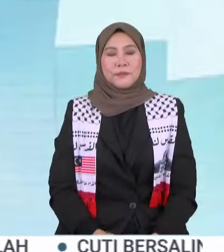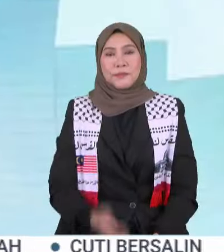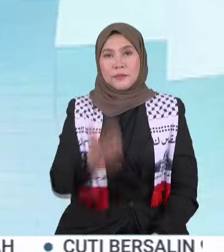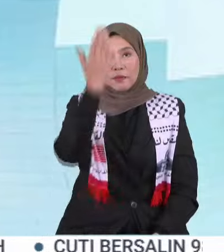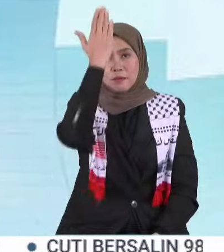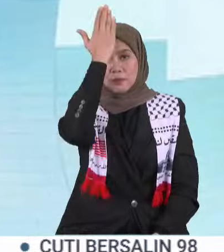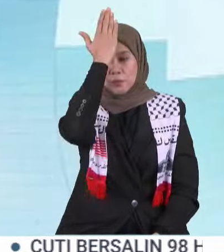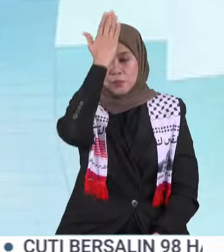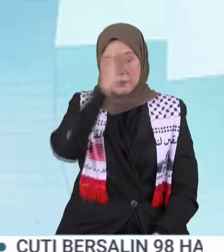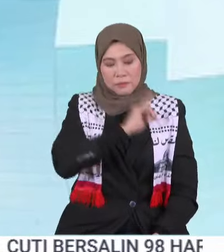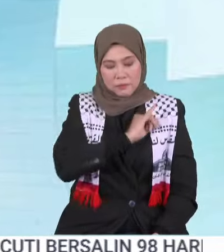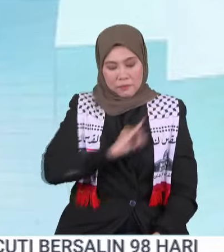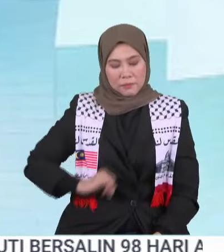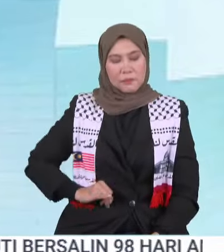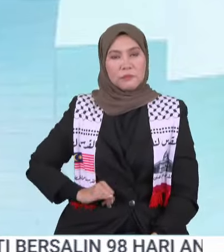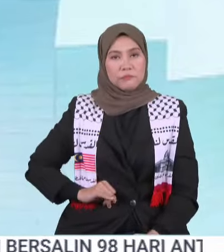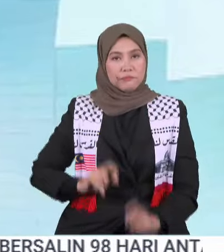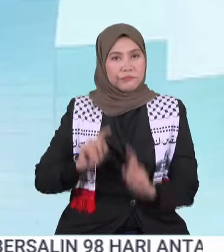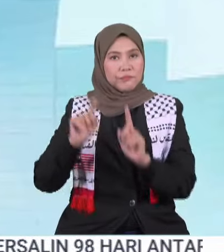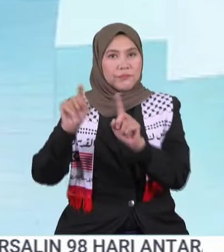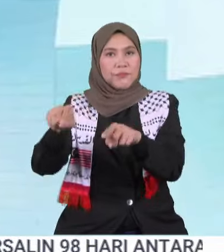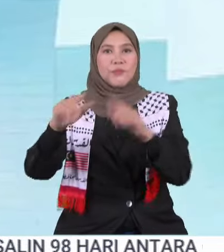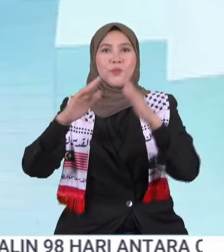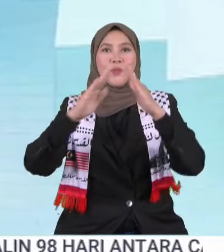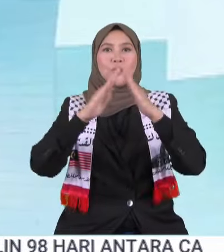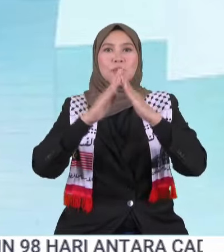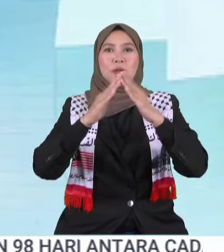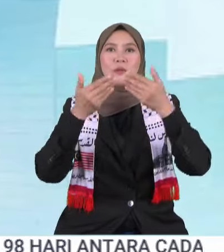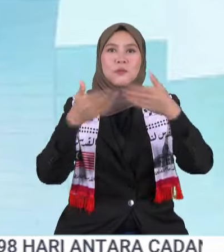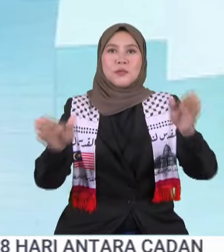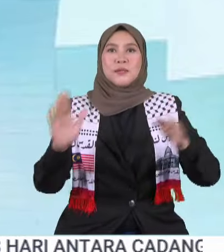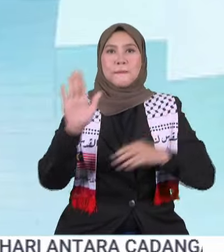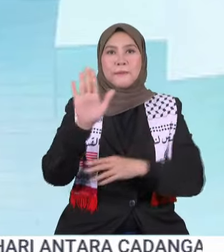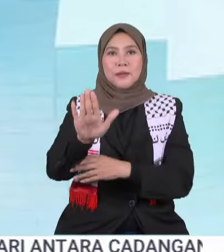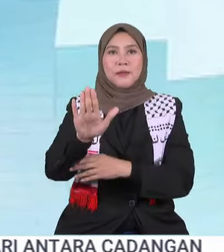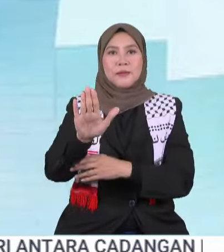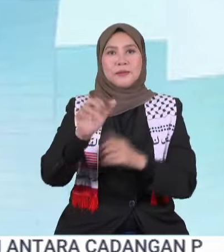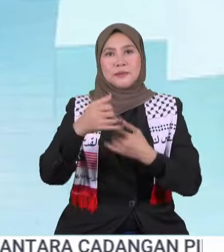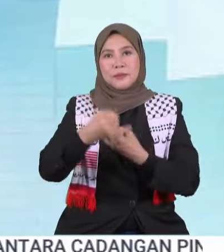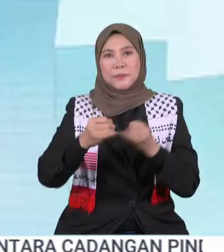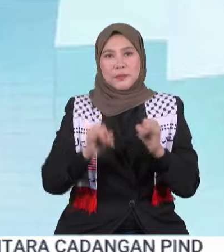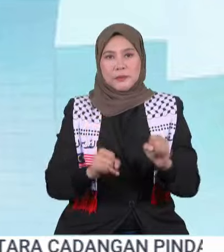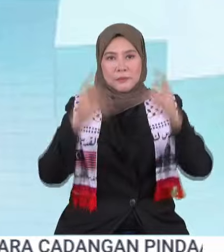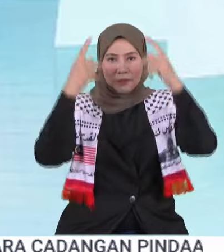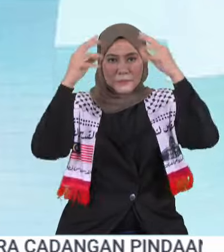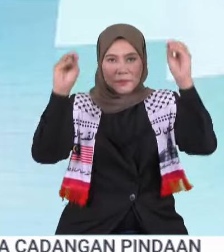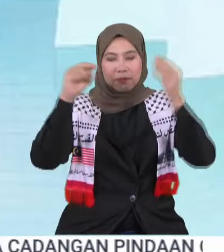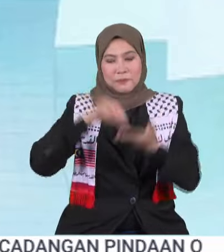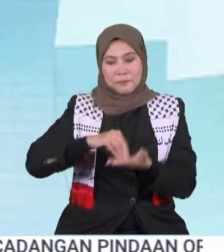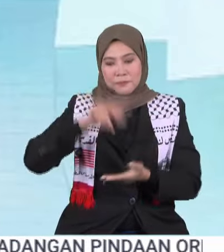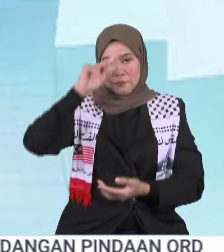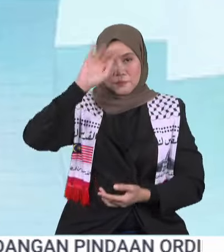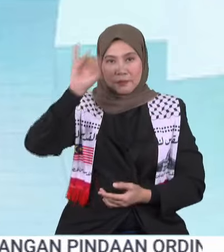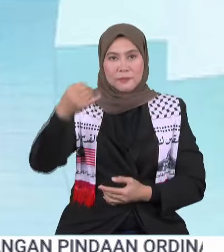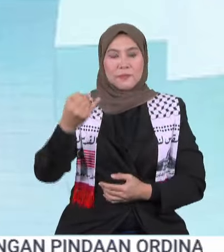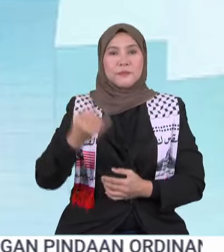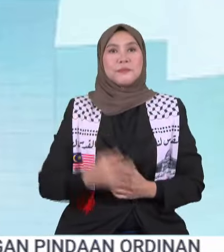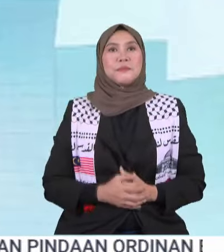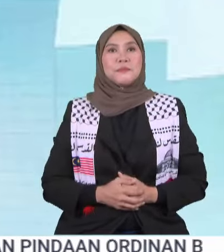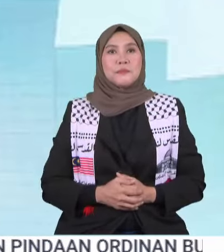Yang di-Pertuan Agong, Sultan Ibrahim berkenan berangkat ke Majlis Rumah Terbuka Madani Aidilfitri Jabatan Perdana Menteri JPM di Putrajaya hari